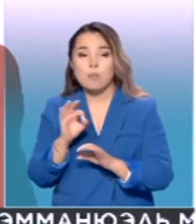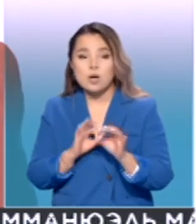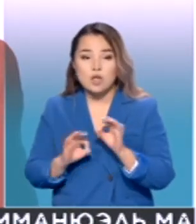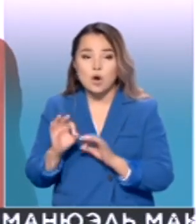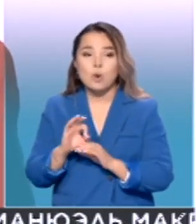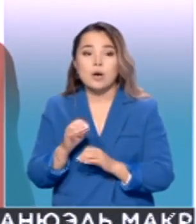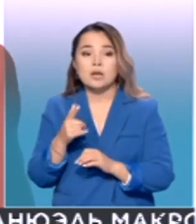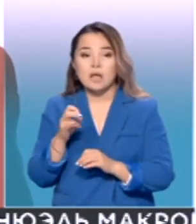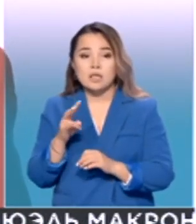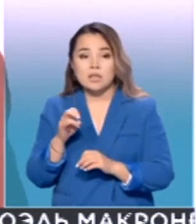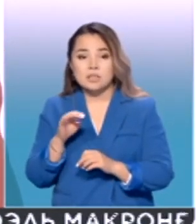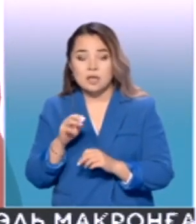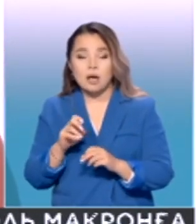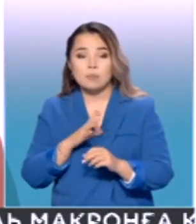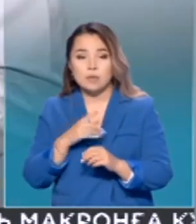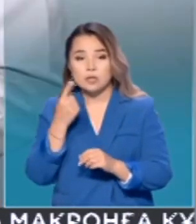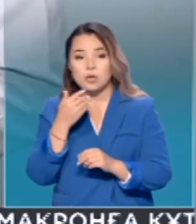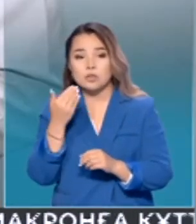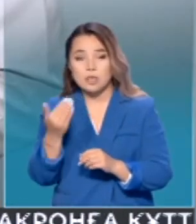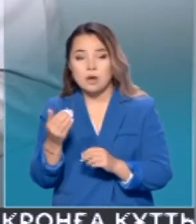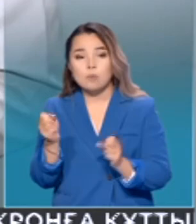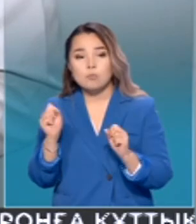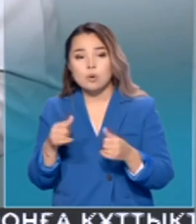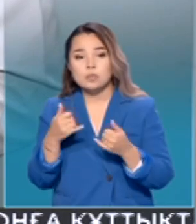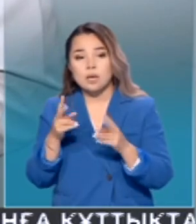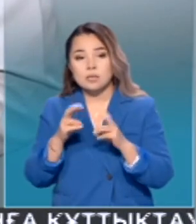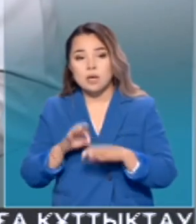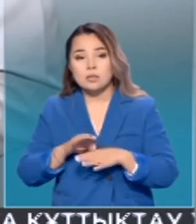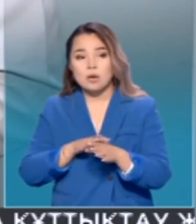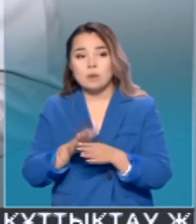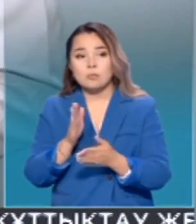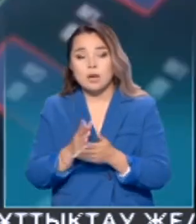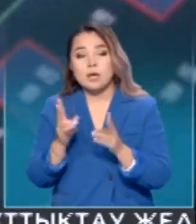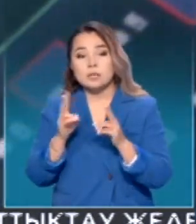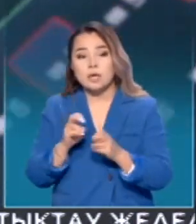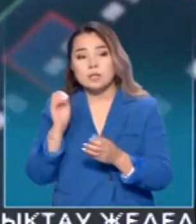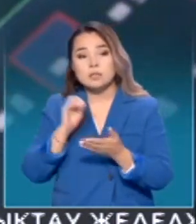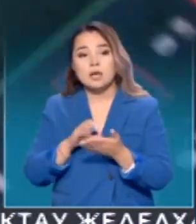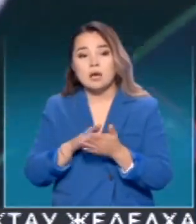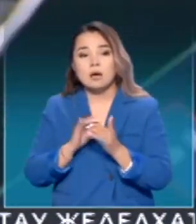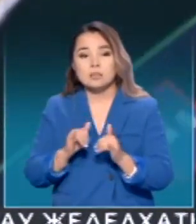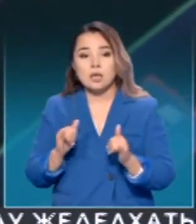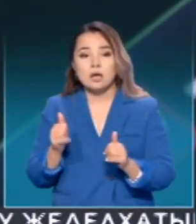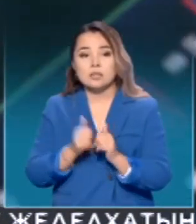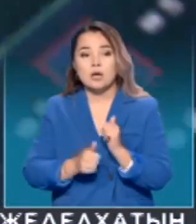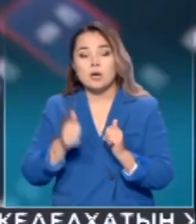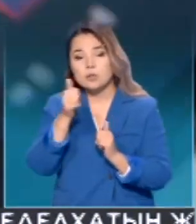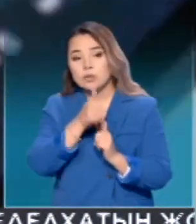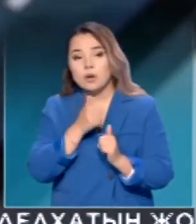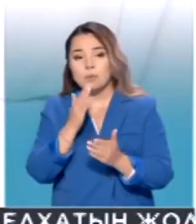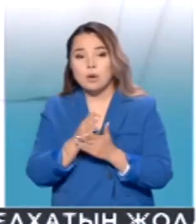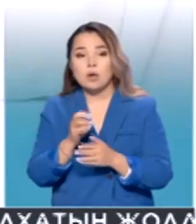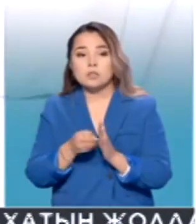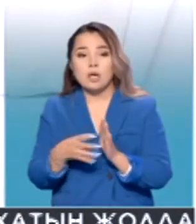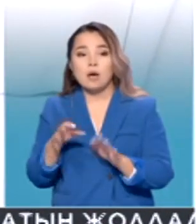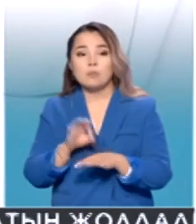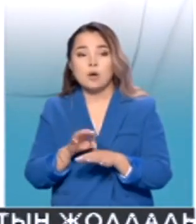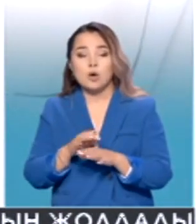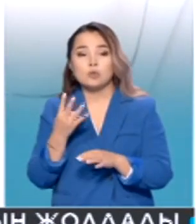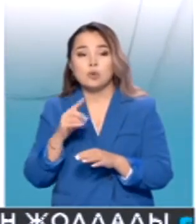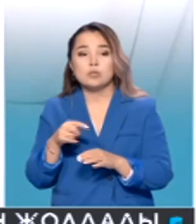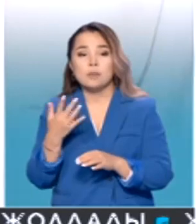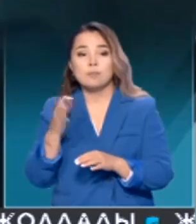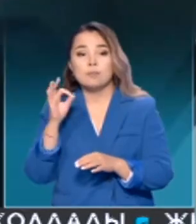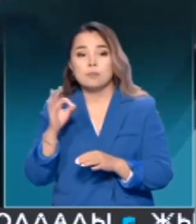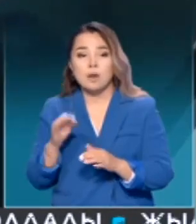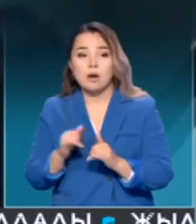генетикалық зерттеу жағынан мүмкіндік береді. Алдын ала тексеріске келушілердің саны артқанымен жыл сайын онкоаурумен науқастанатындар 4,5%-ға